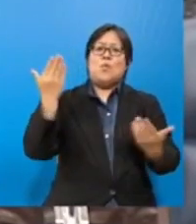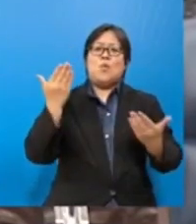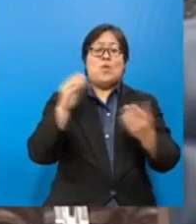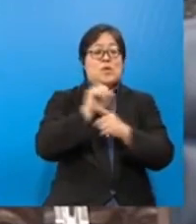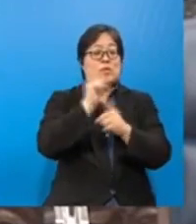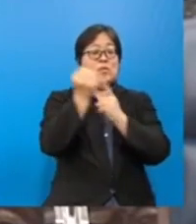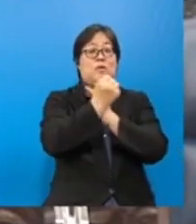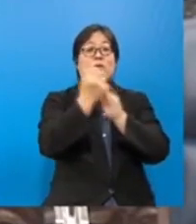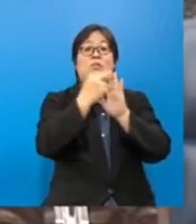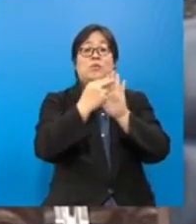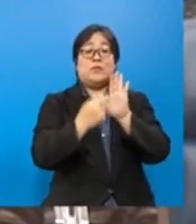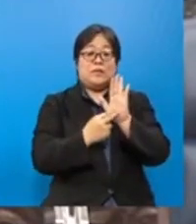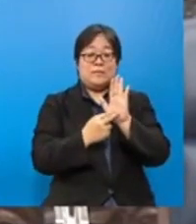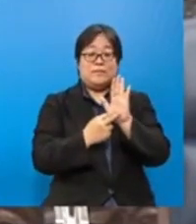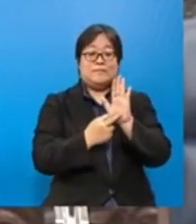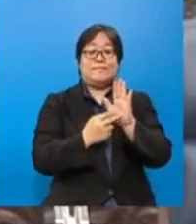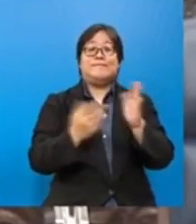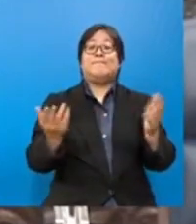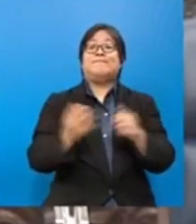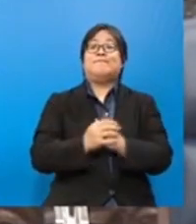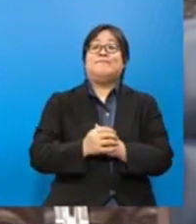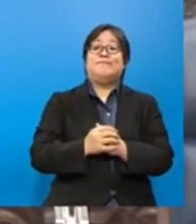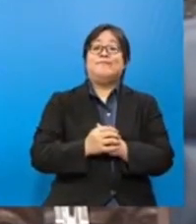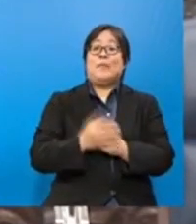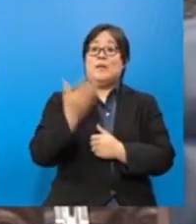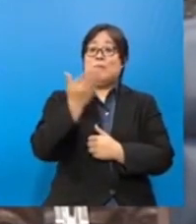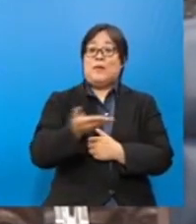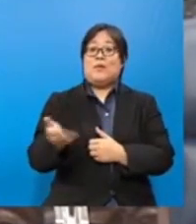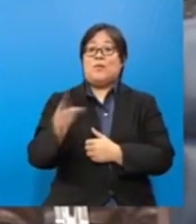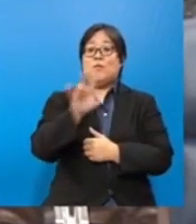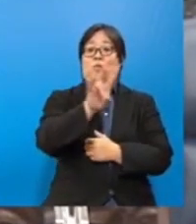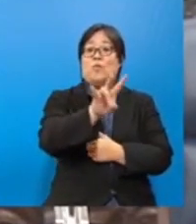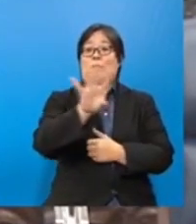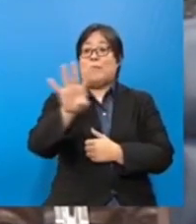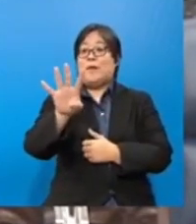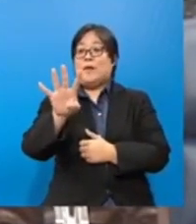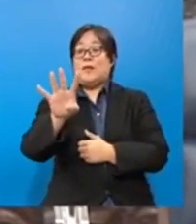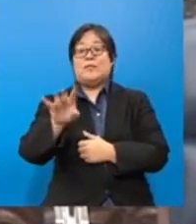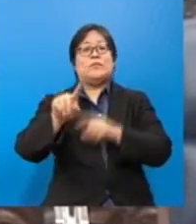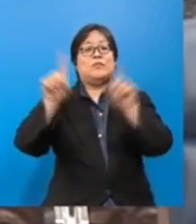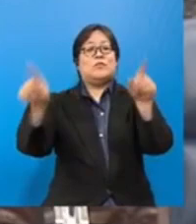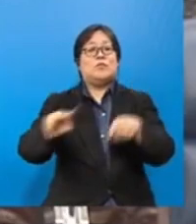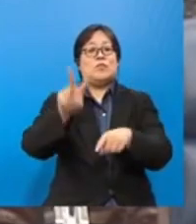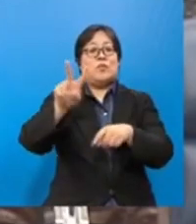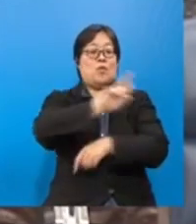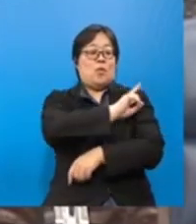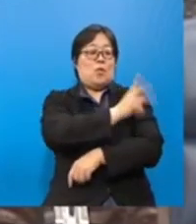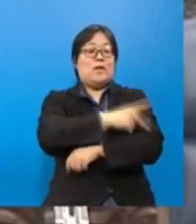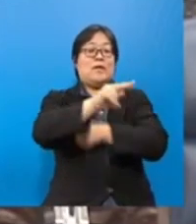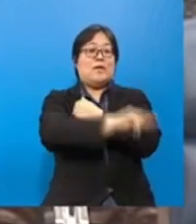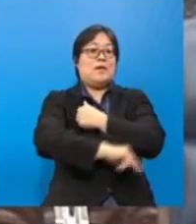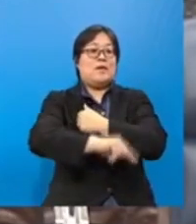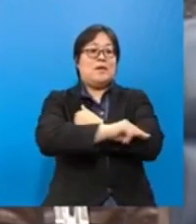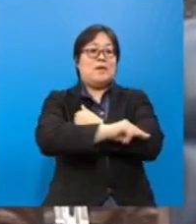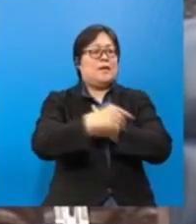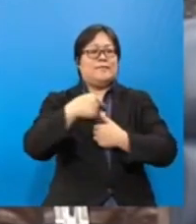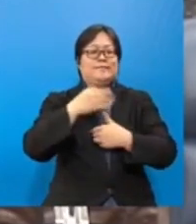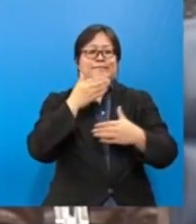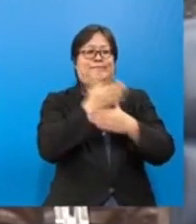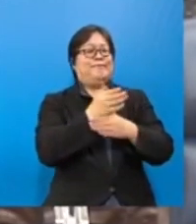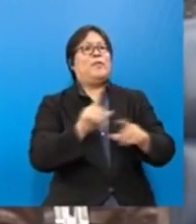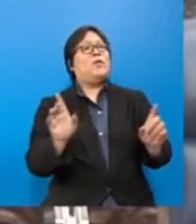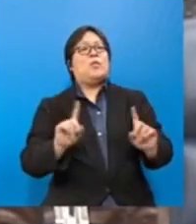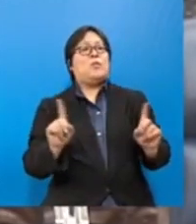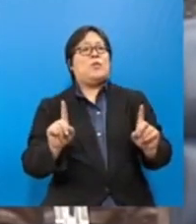undang-undang tentang ngetrek Ara 742 dalam kurungan kuasa negeri saya tidak pergi ke itu